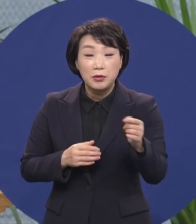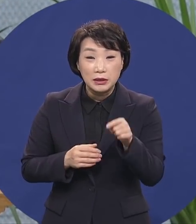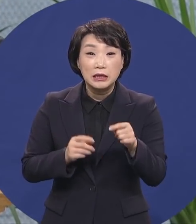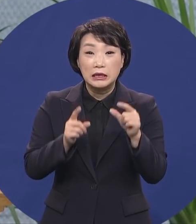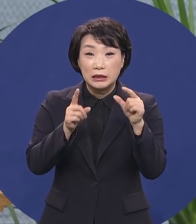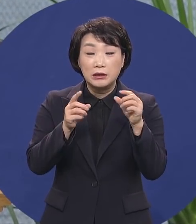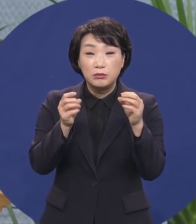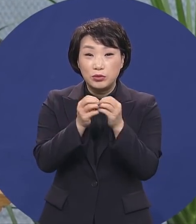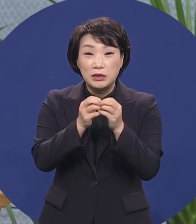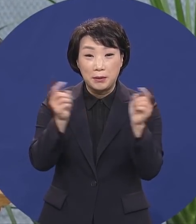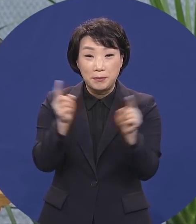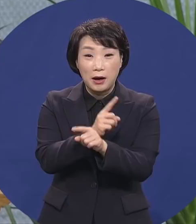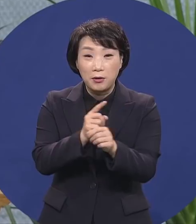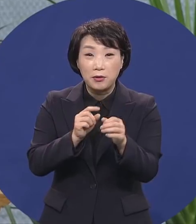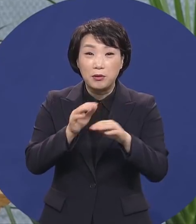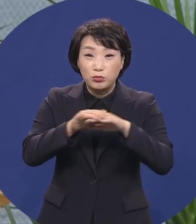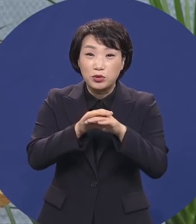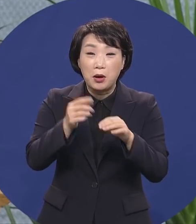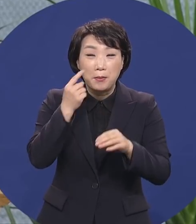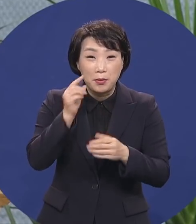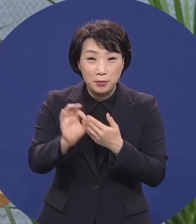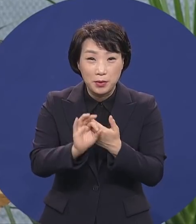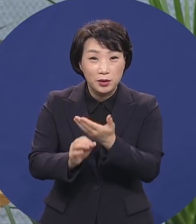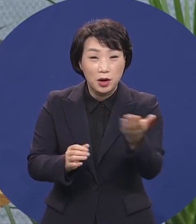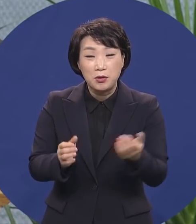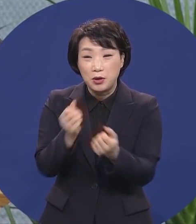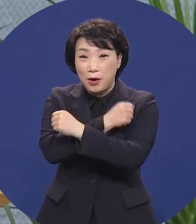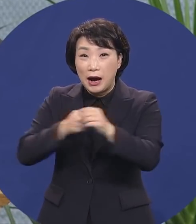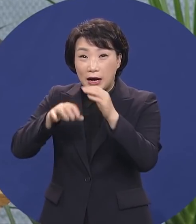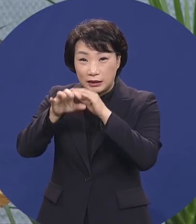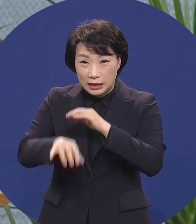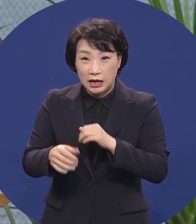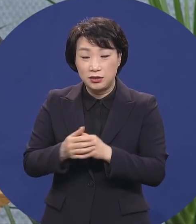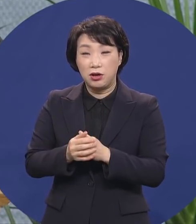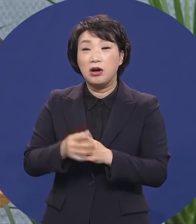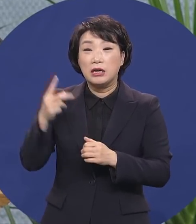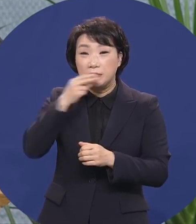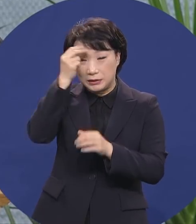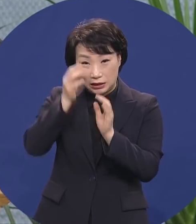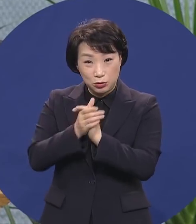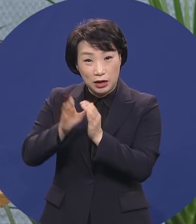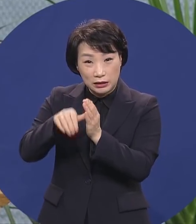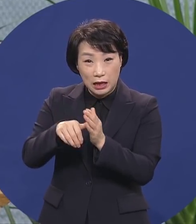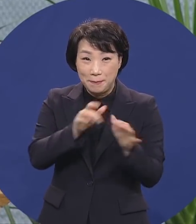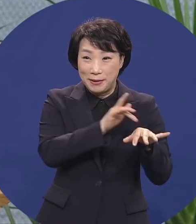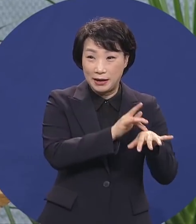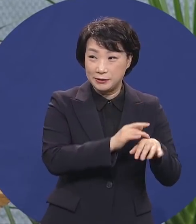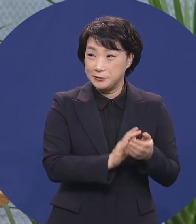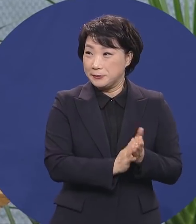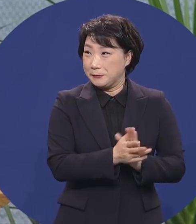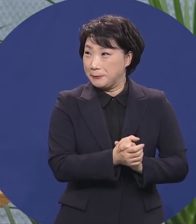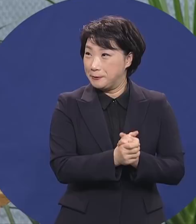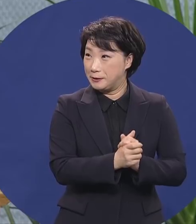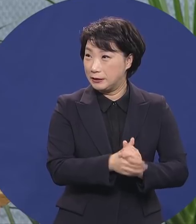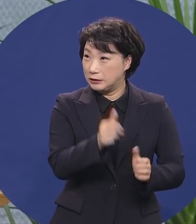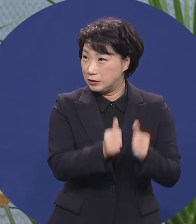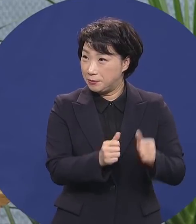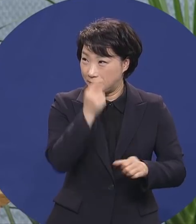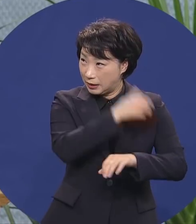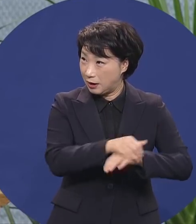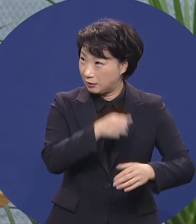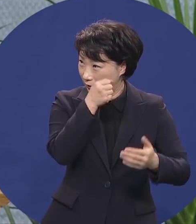바꿔 말하면 광야 가서 금식할 때 마귀는 이미 시험할 계획을 세우고 시험하겠다는